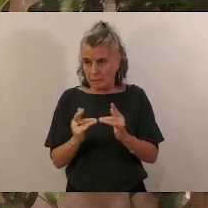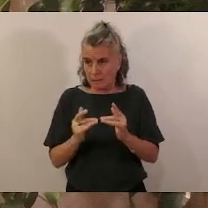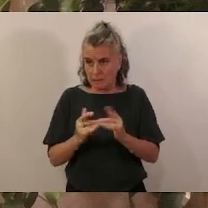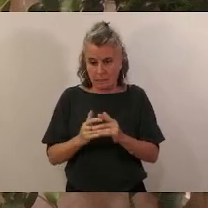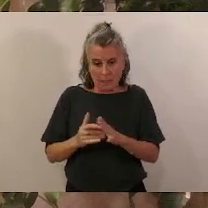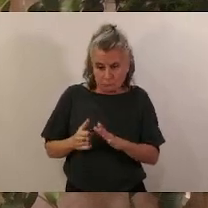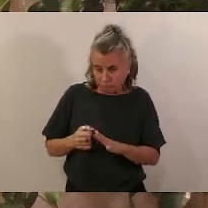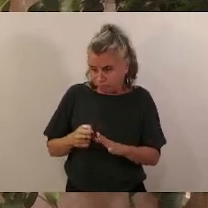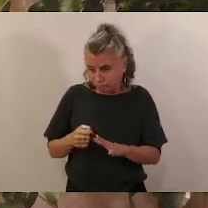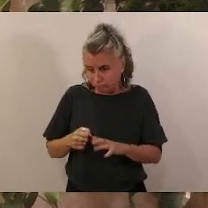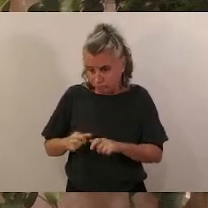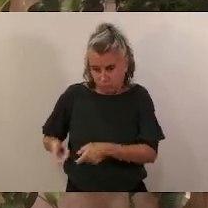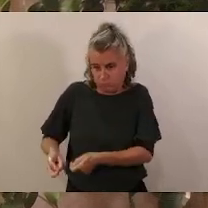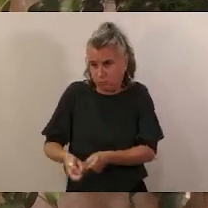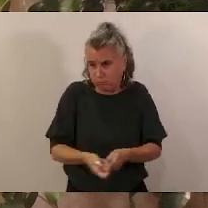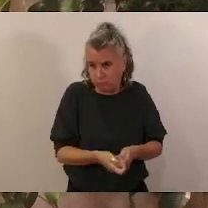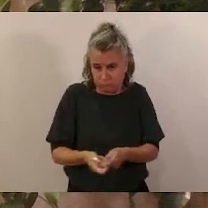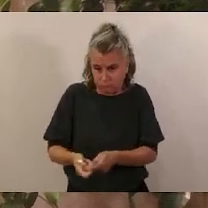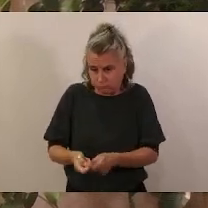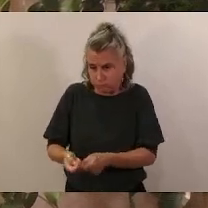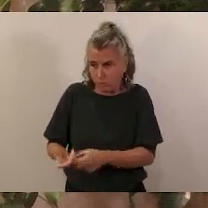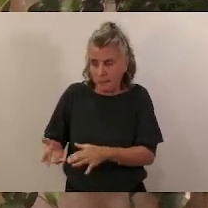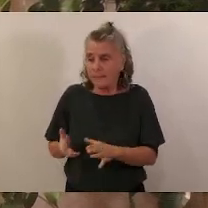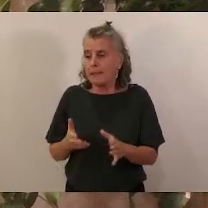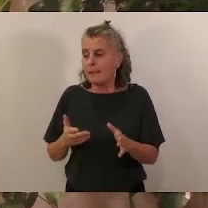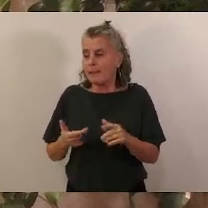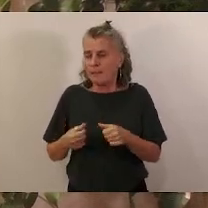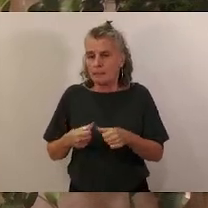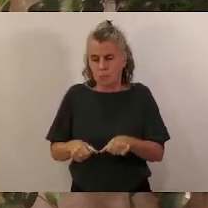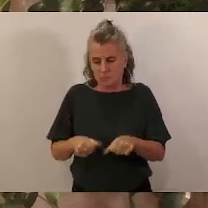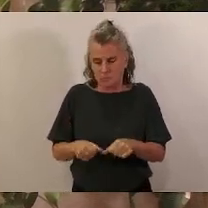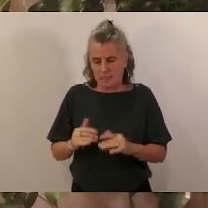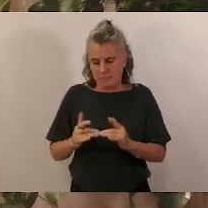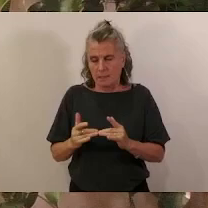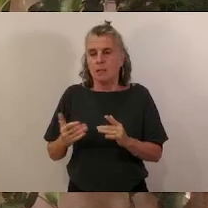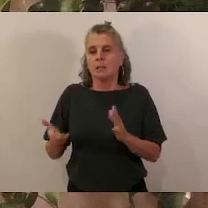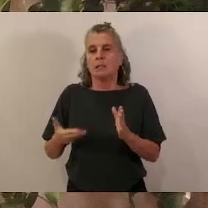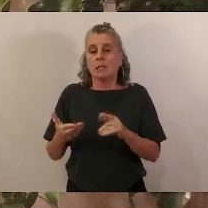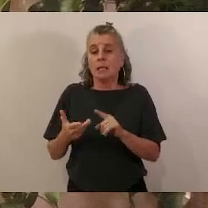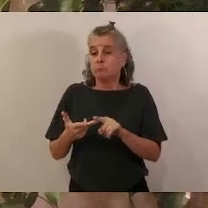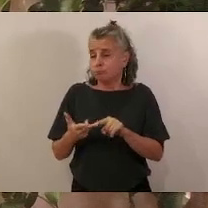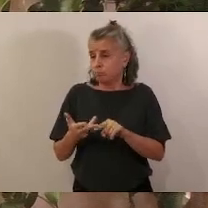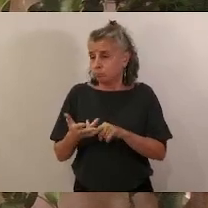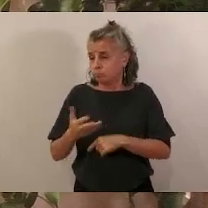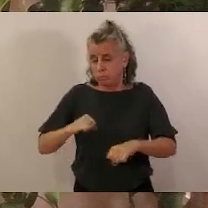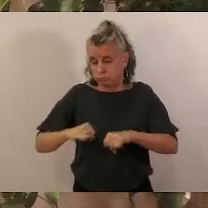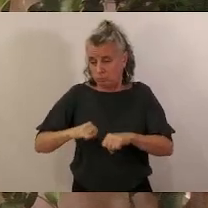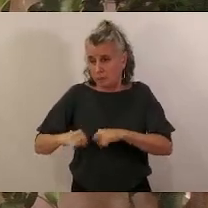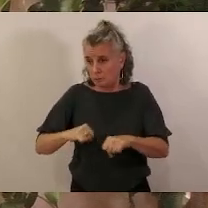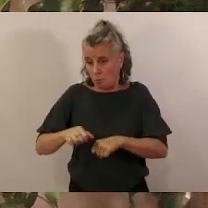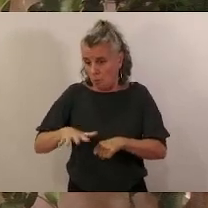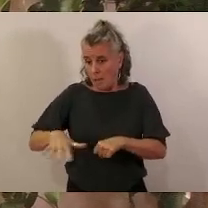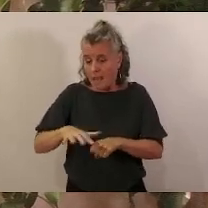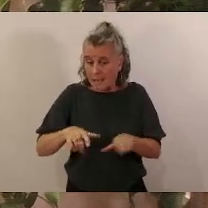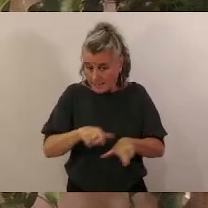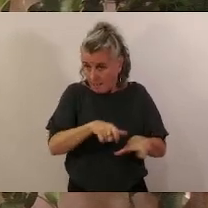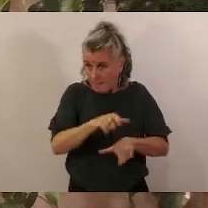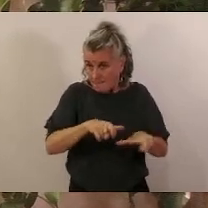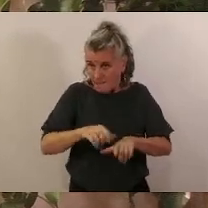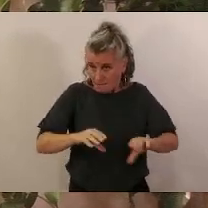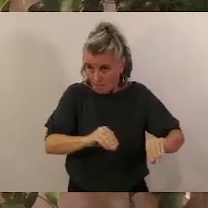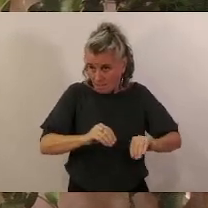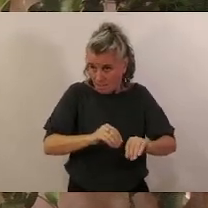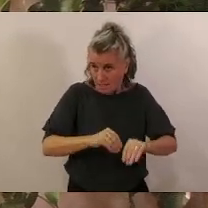beaucoup de projets comme ça qui pourront être utiles aux habitants du quartier. Ce seront des habitants du quartier qui seront employés dans cette régie de